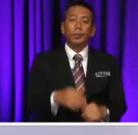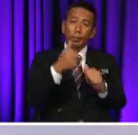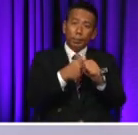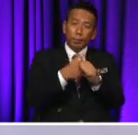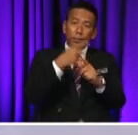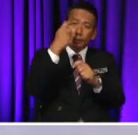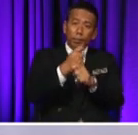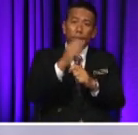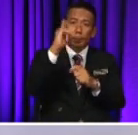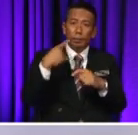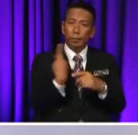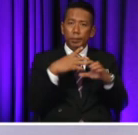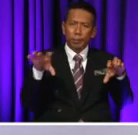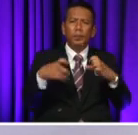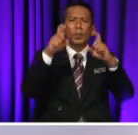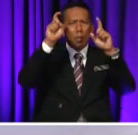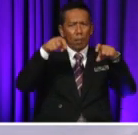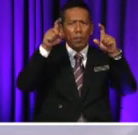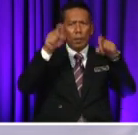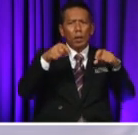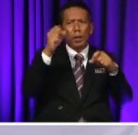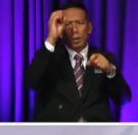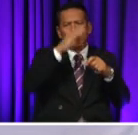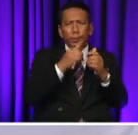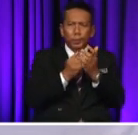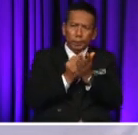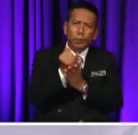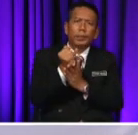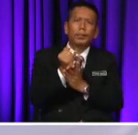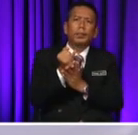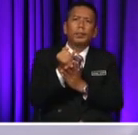saya yang kita laksanakan kita perlu kepada sifat ikhlas